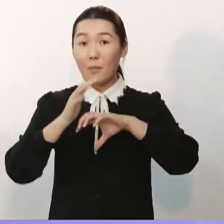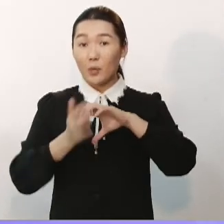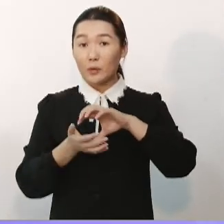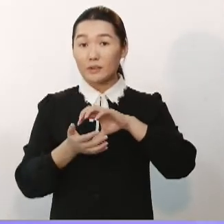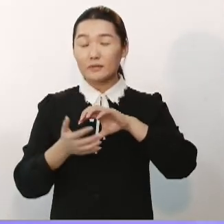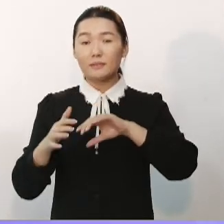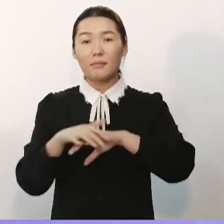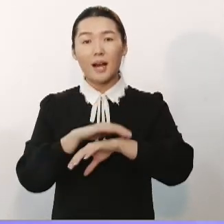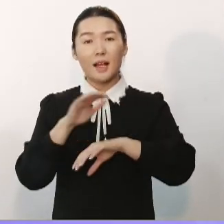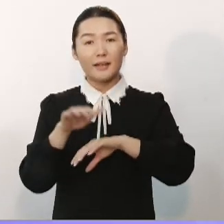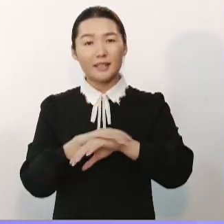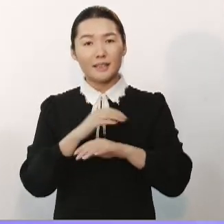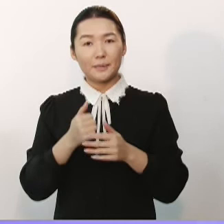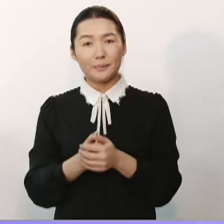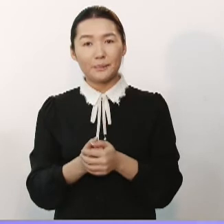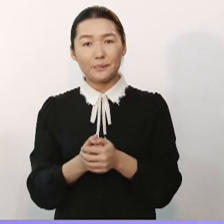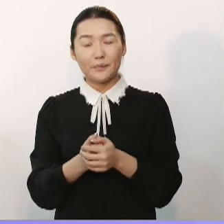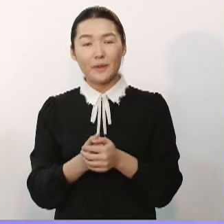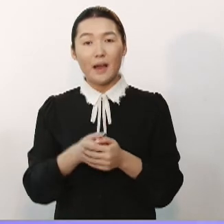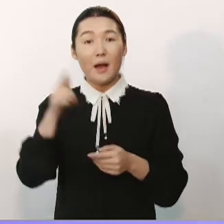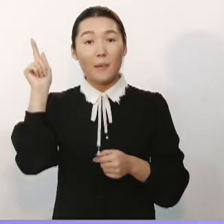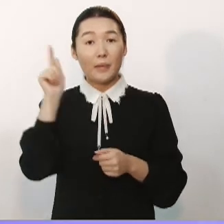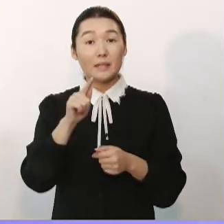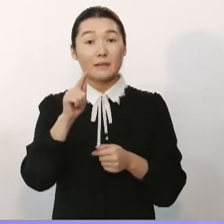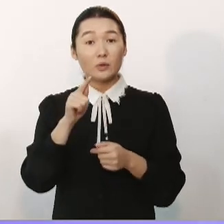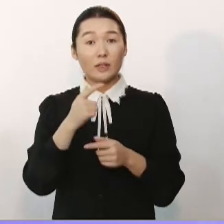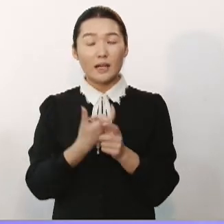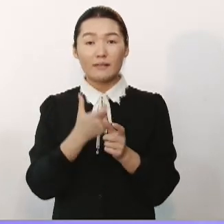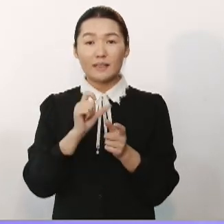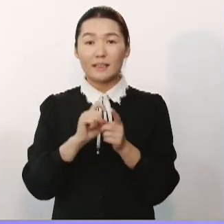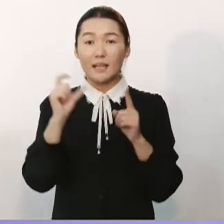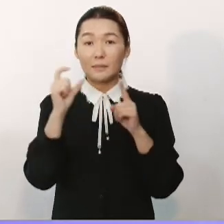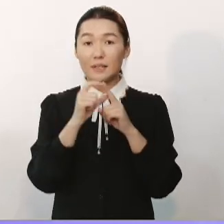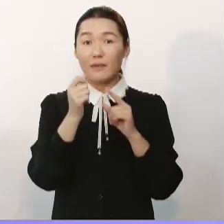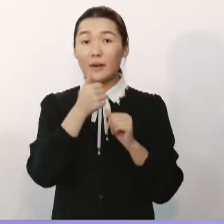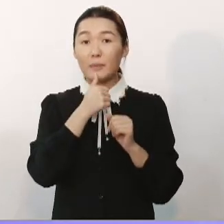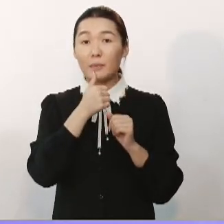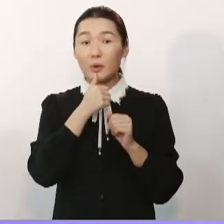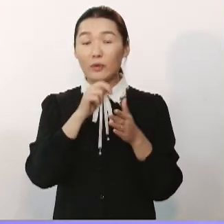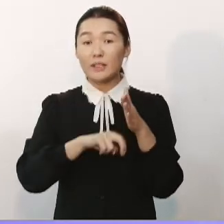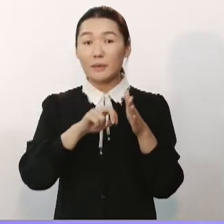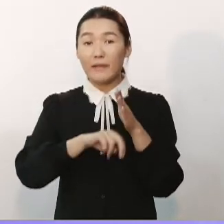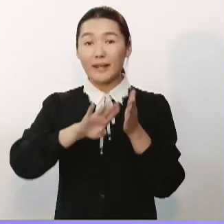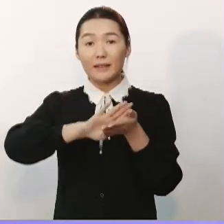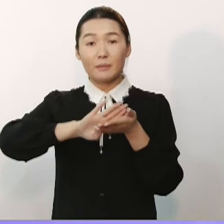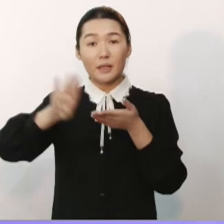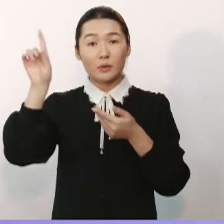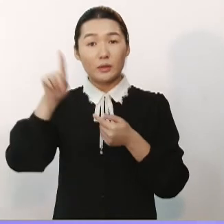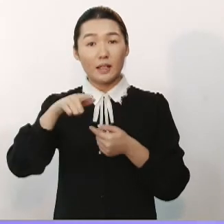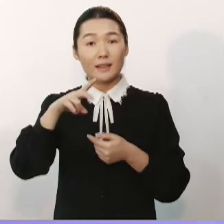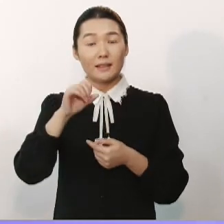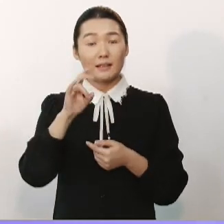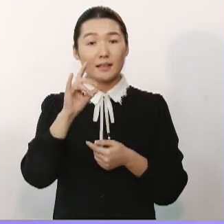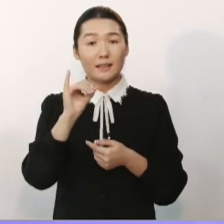Молодцы, ребята. Поставьте ударение к данным словам и попробуйте проверить безударные гласные в корне